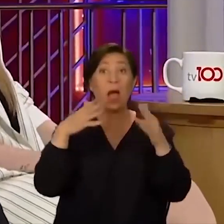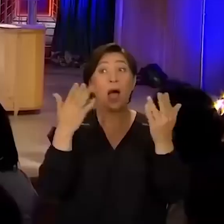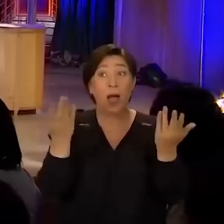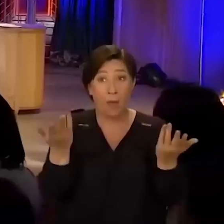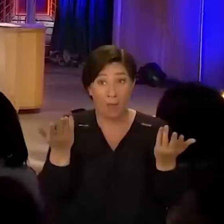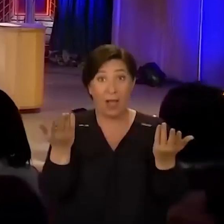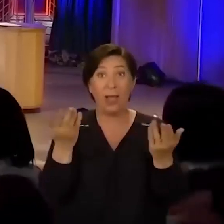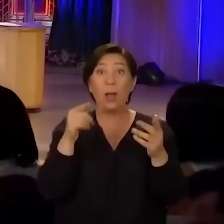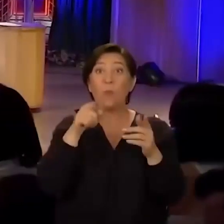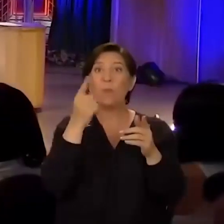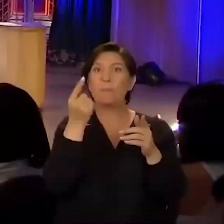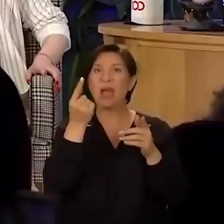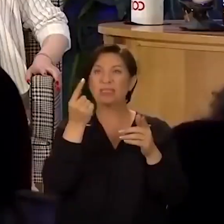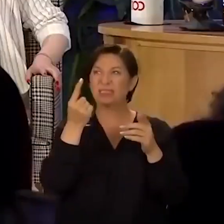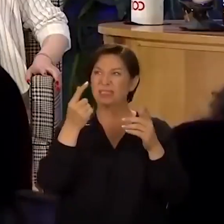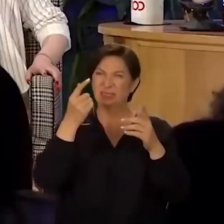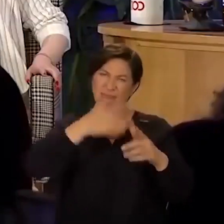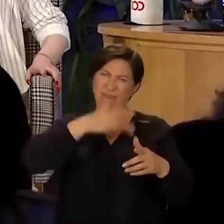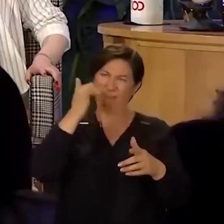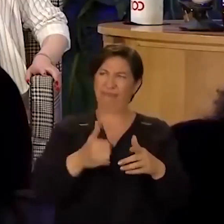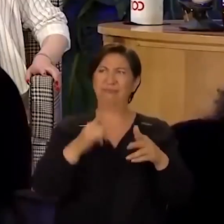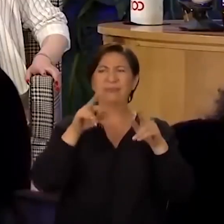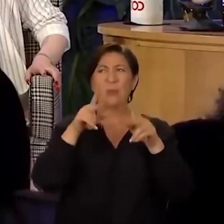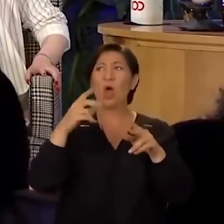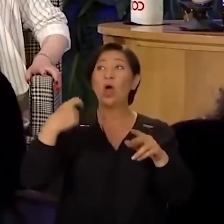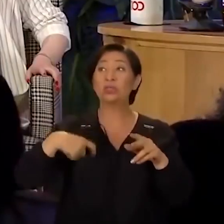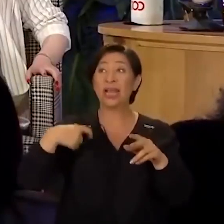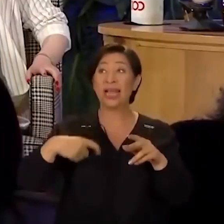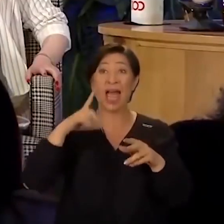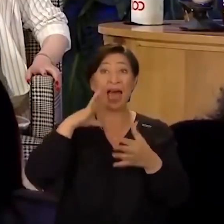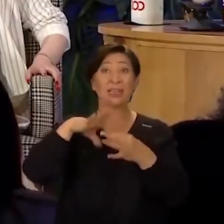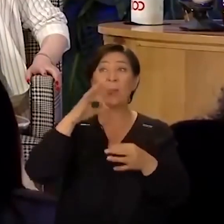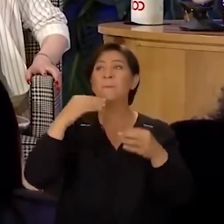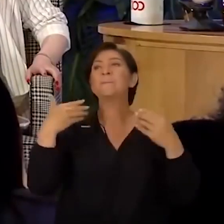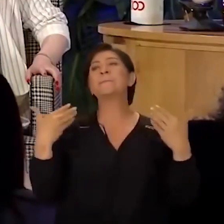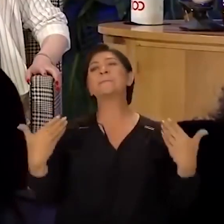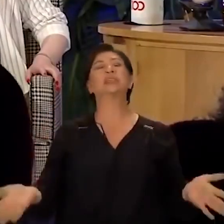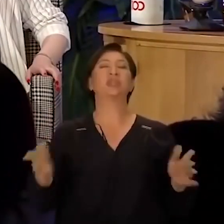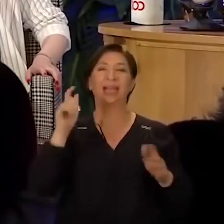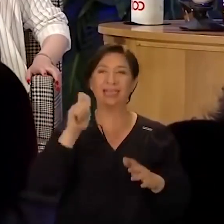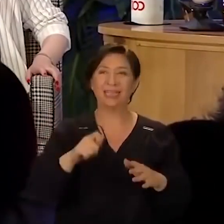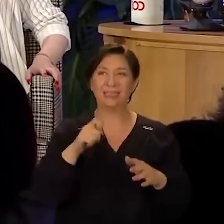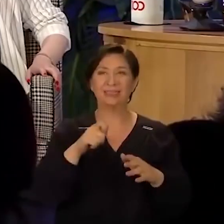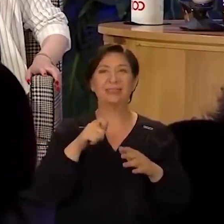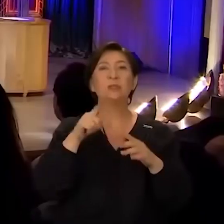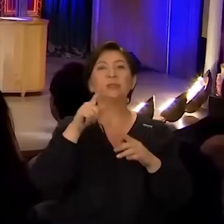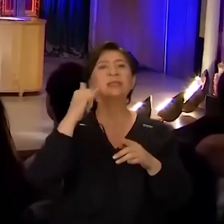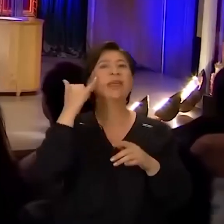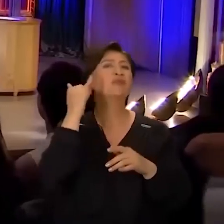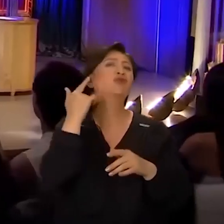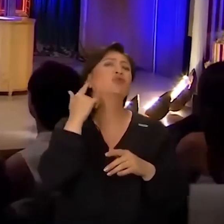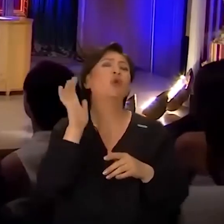falan filan ama tabii ki bu biraz hardcore bir iş yani Özellikle adamı perişan eden bir şey ya onu